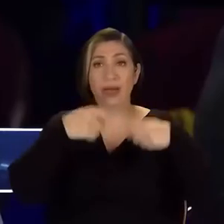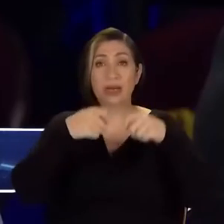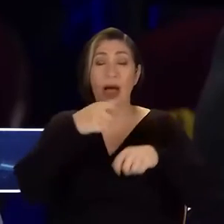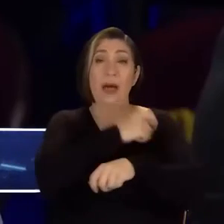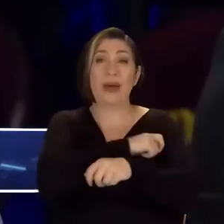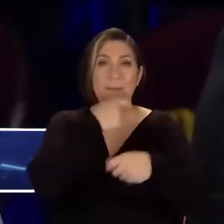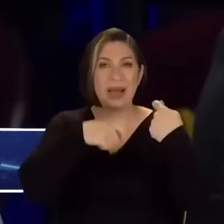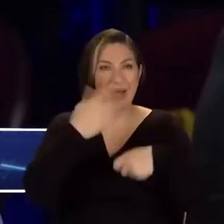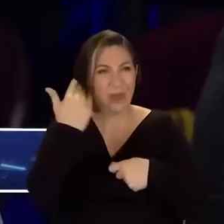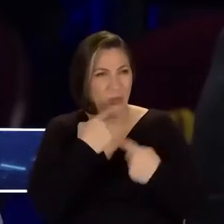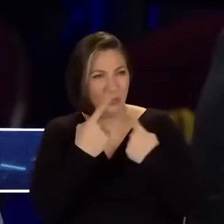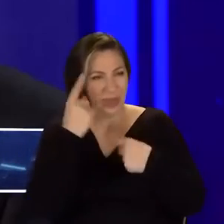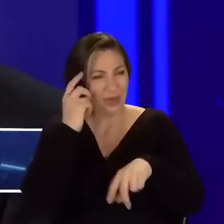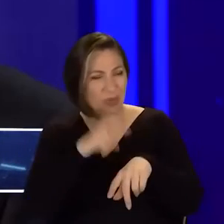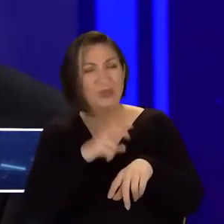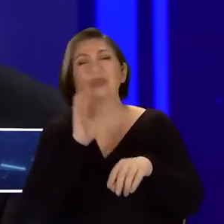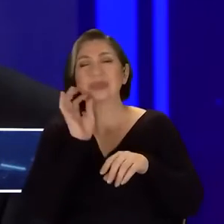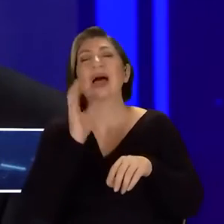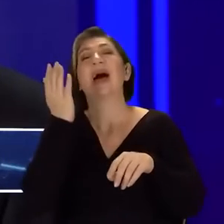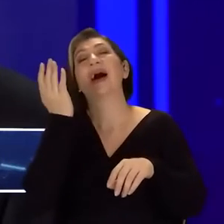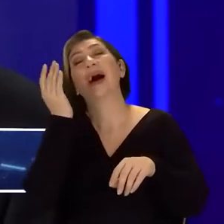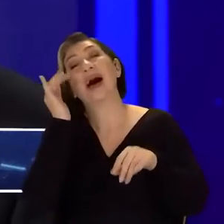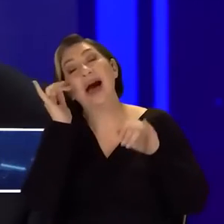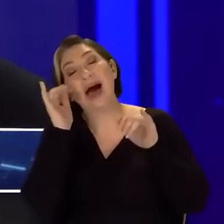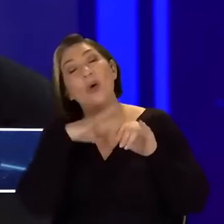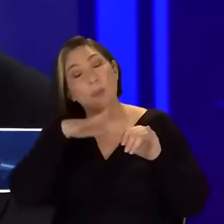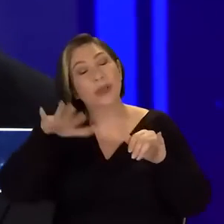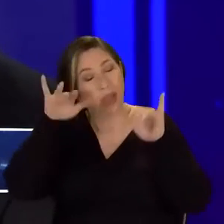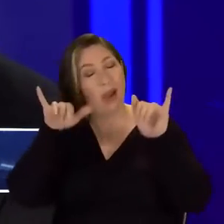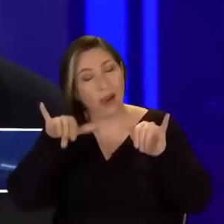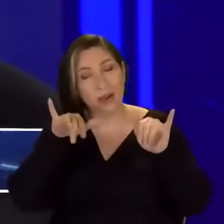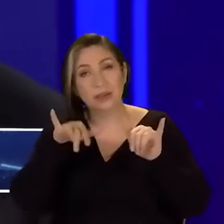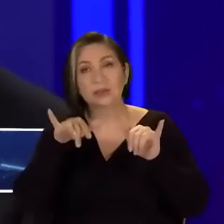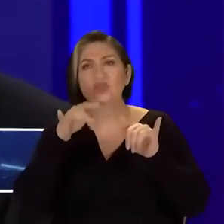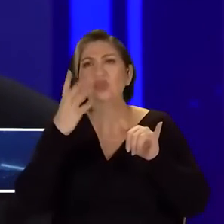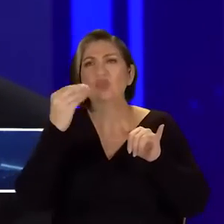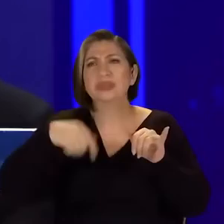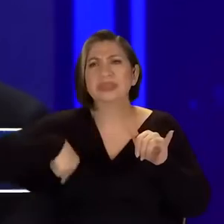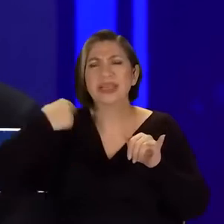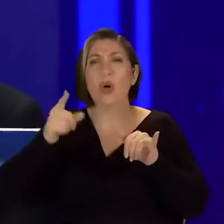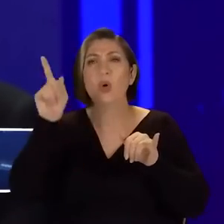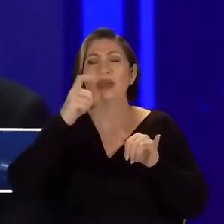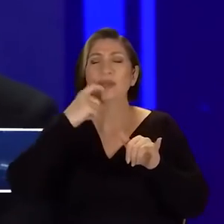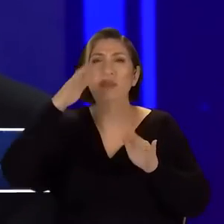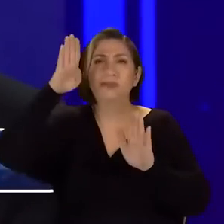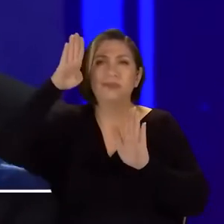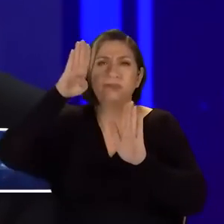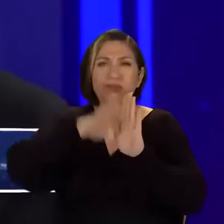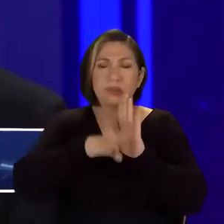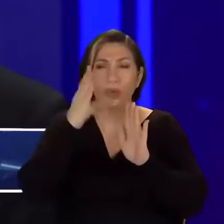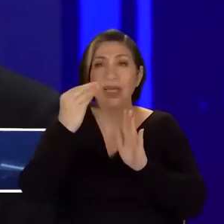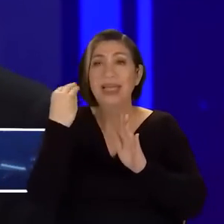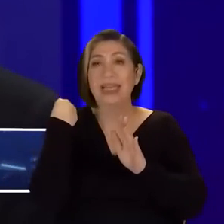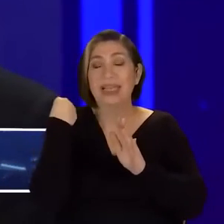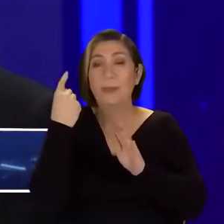falan konuşmuştuk, Avrupa'daki birçok banka için aynısı söylenebilir. Hisse değerleri çok fazla düştü son 10 yılda.